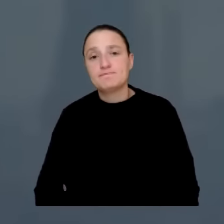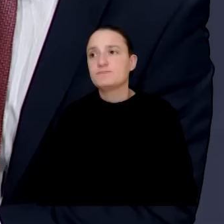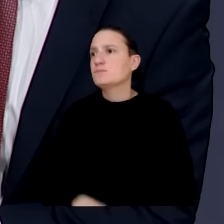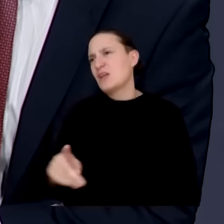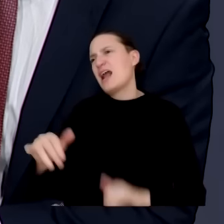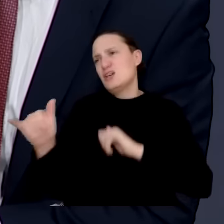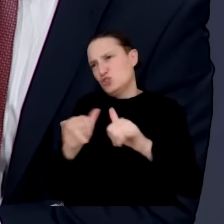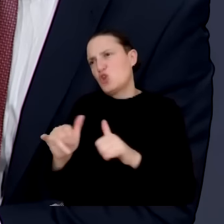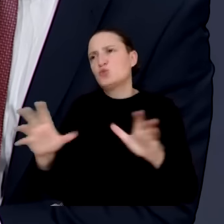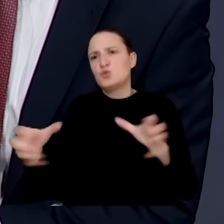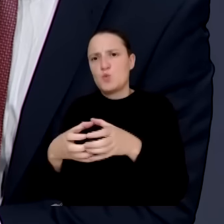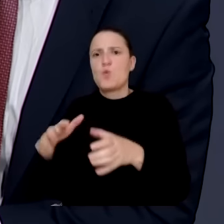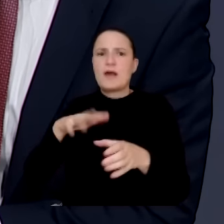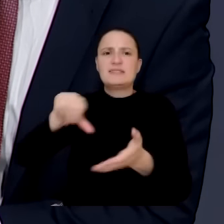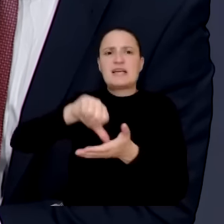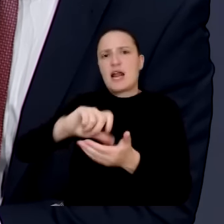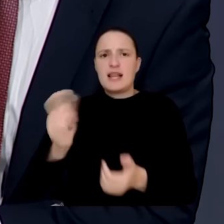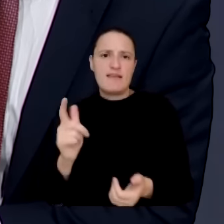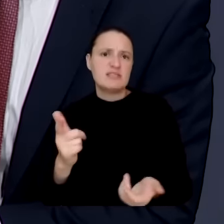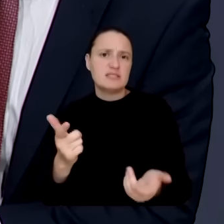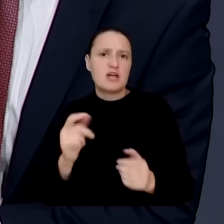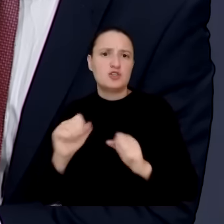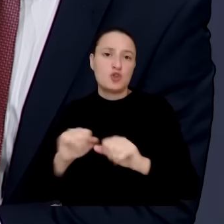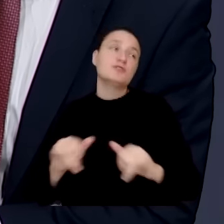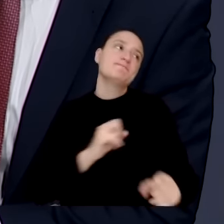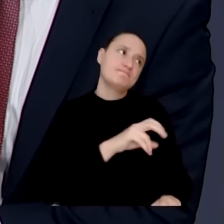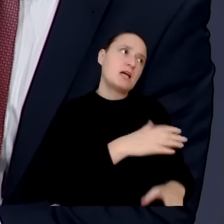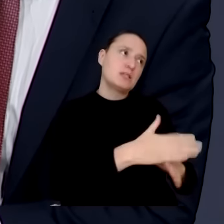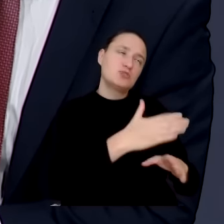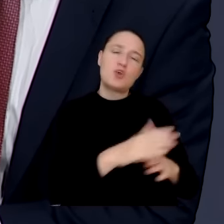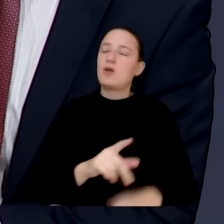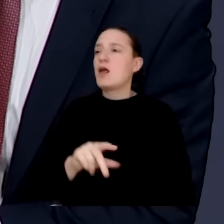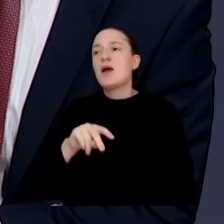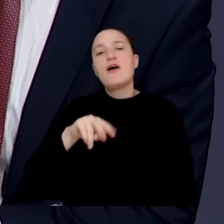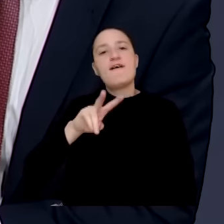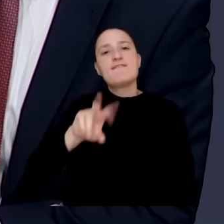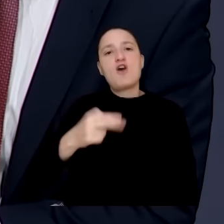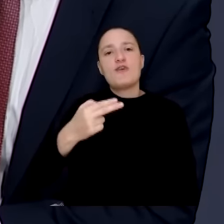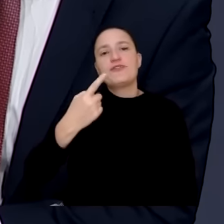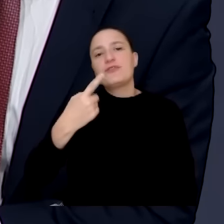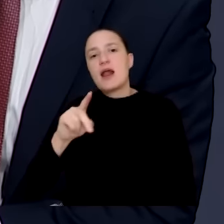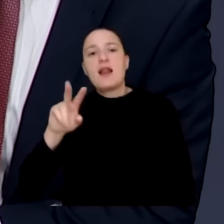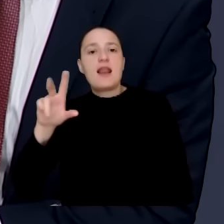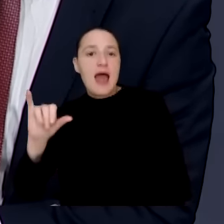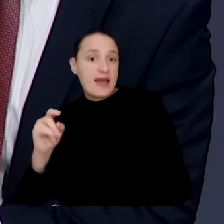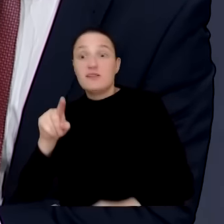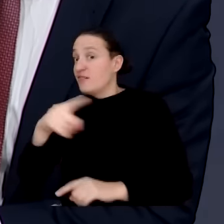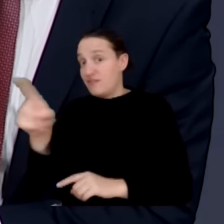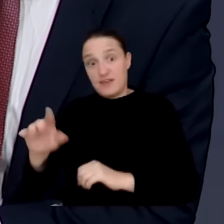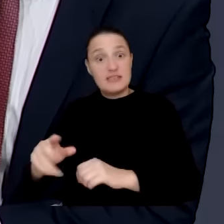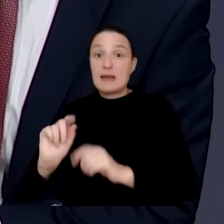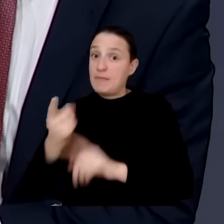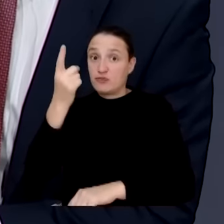ciągle układ centrow lewicowy i na pokładzie na którą Zresztą głosowaliście za pierwszym